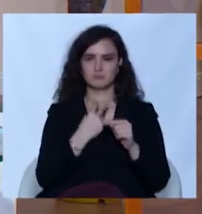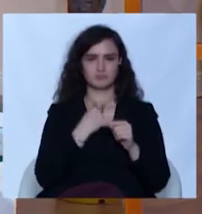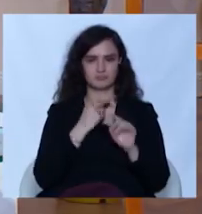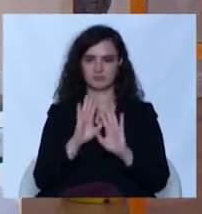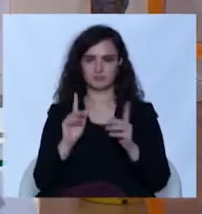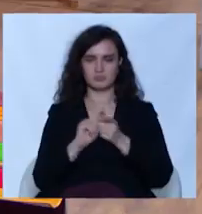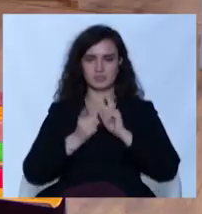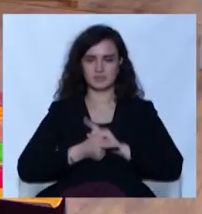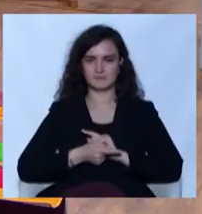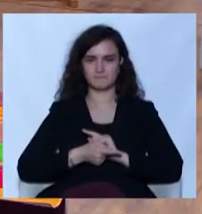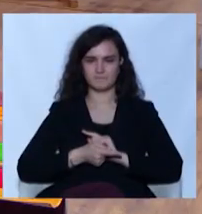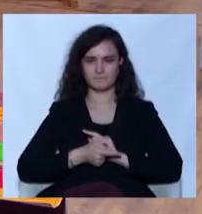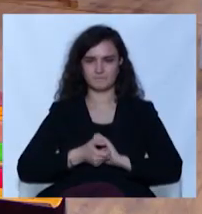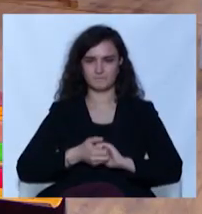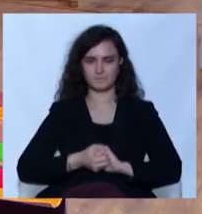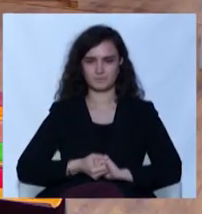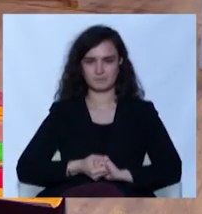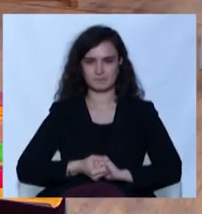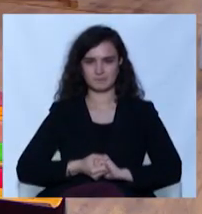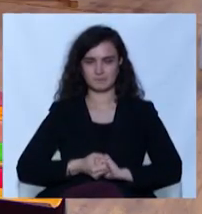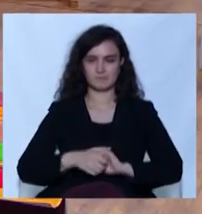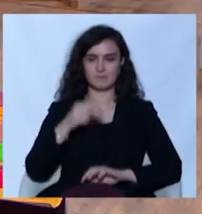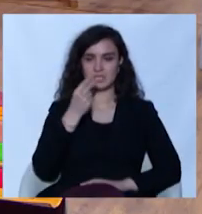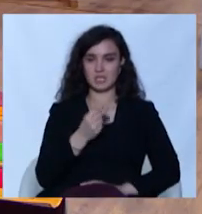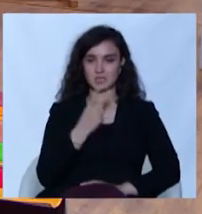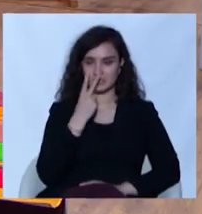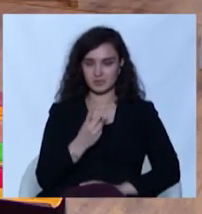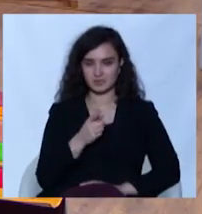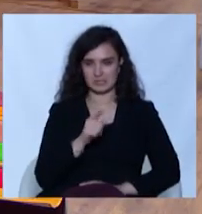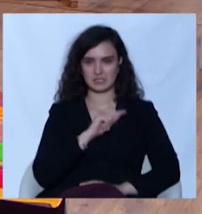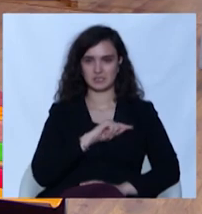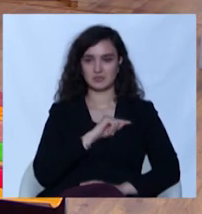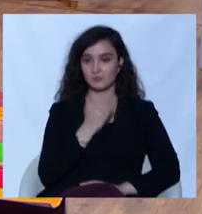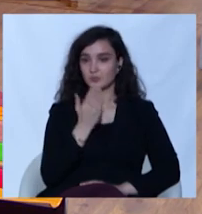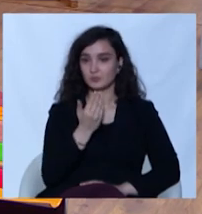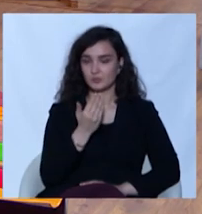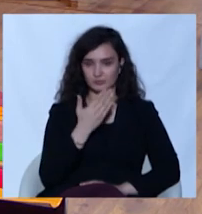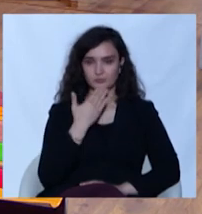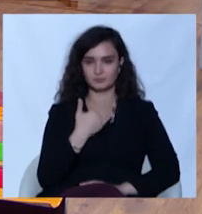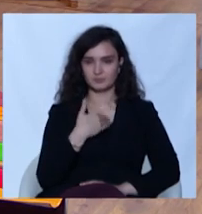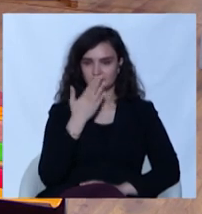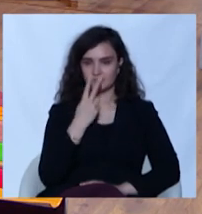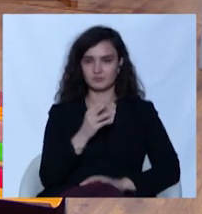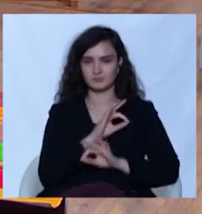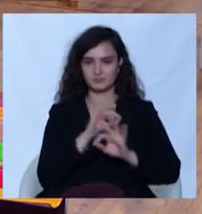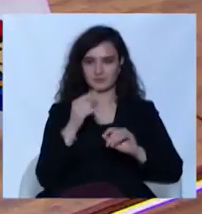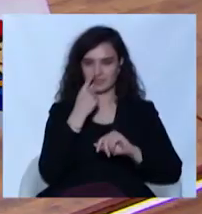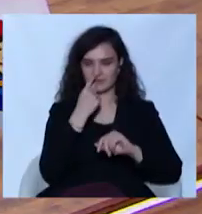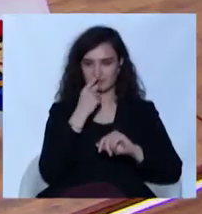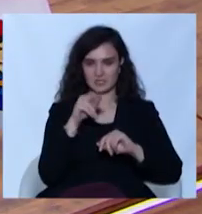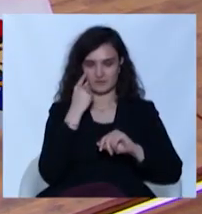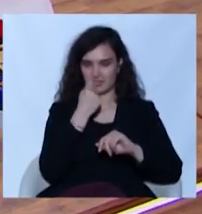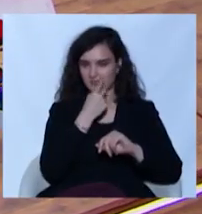პირიქით მთელი აი ამ ნახატის ხასიათი ალბათ არის ზუსტად აი ამ ცხვირში და თვალებში. ნახეთ